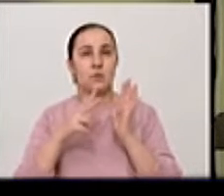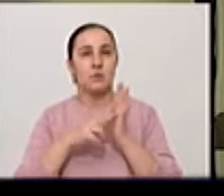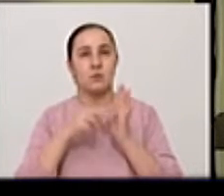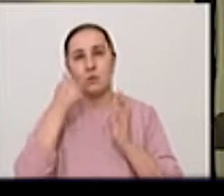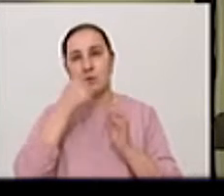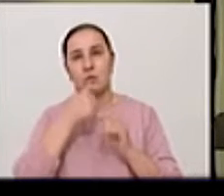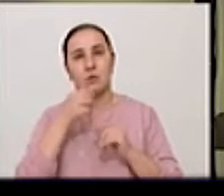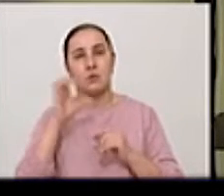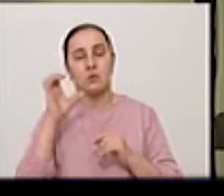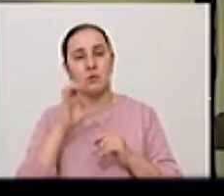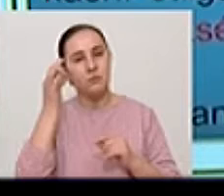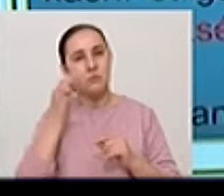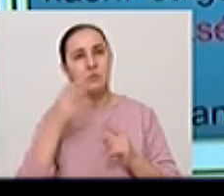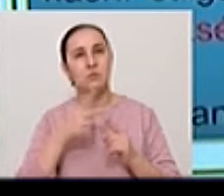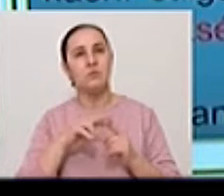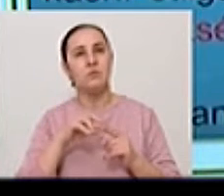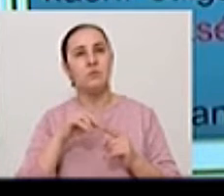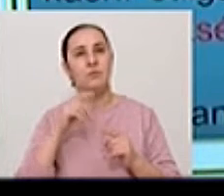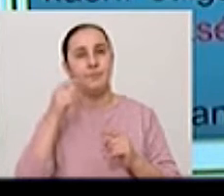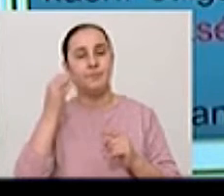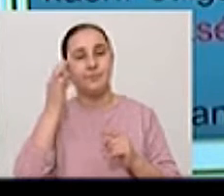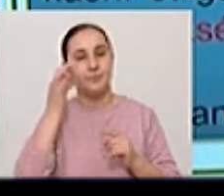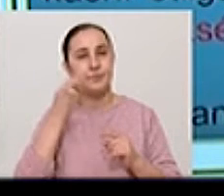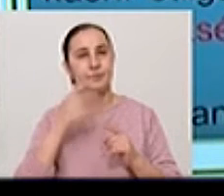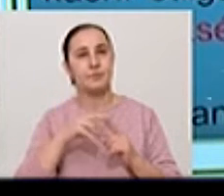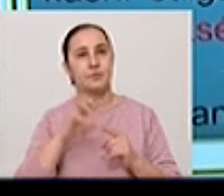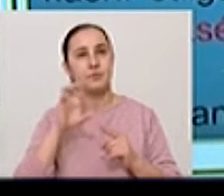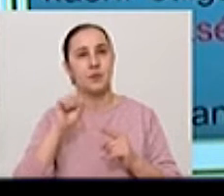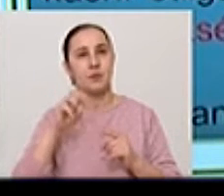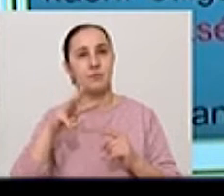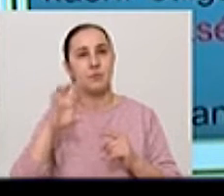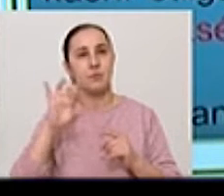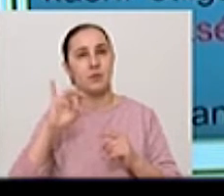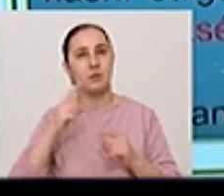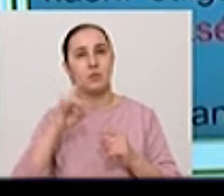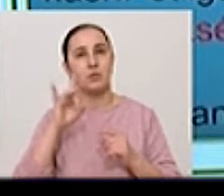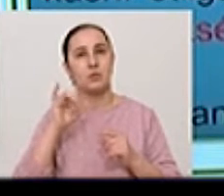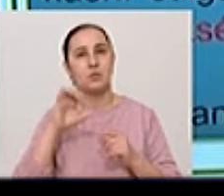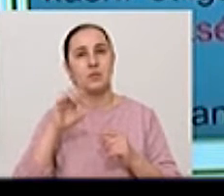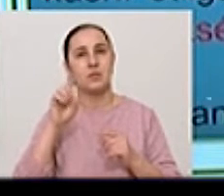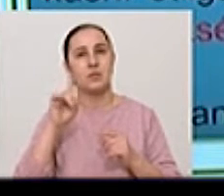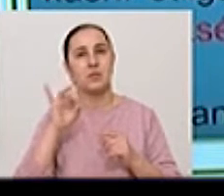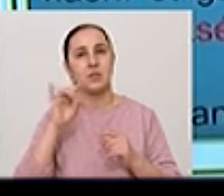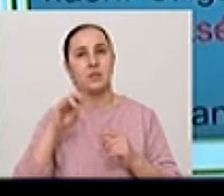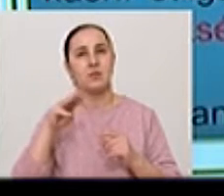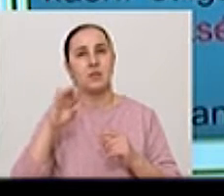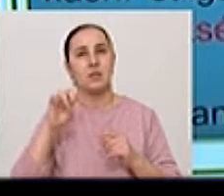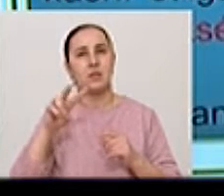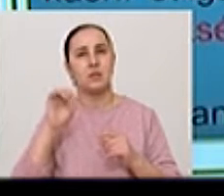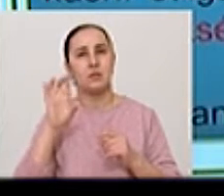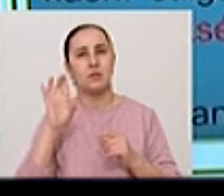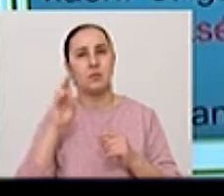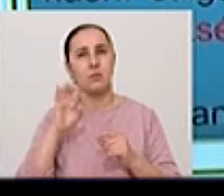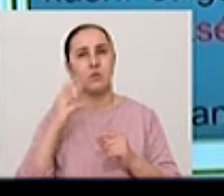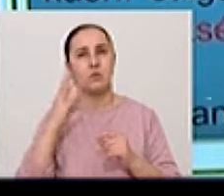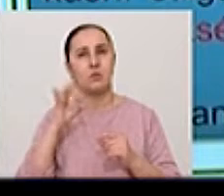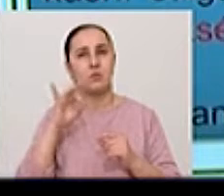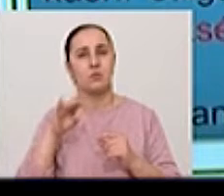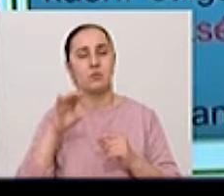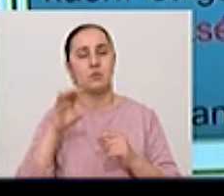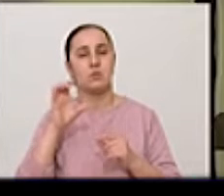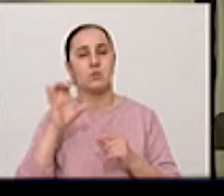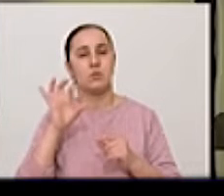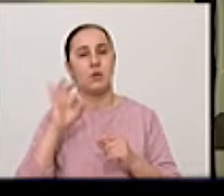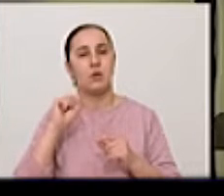1928 yilning sentyabrida Germaniyadan Bamberg rusumli Zenit teleskop va short soati olib